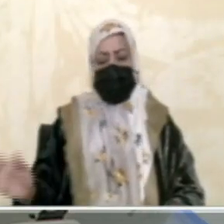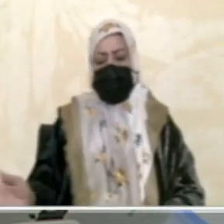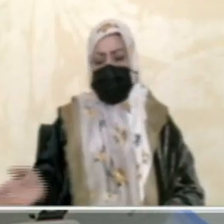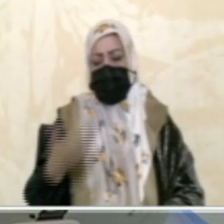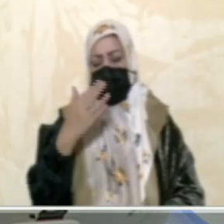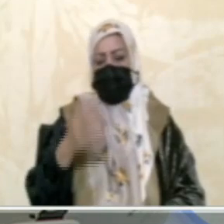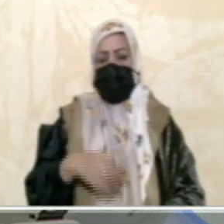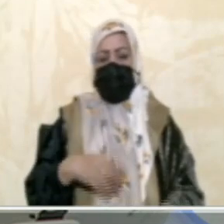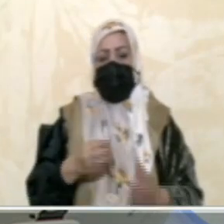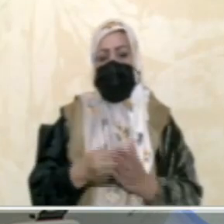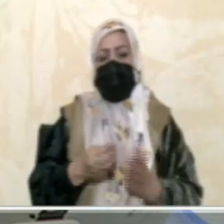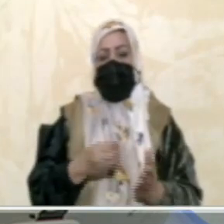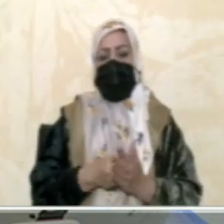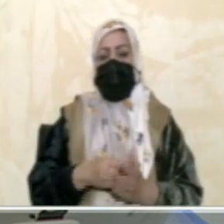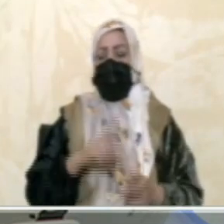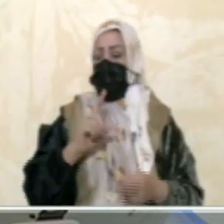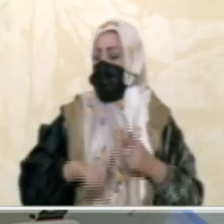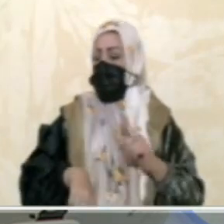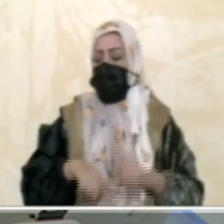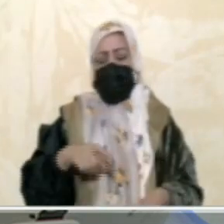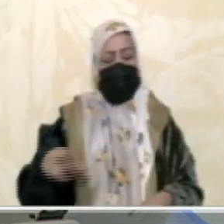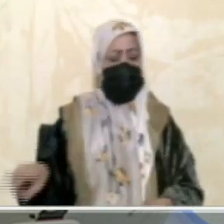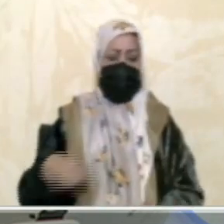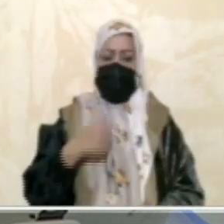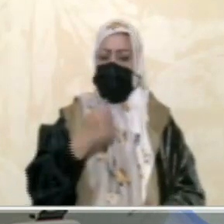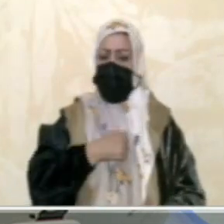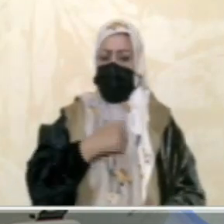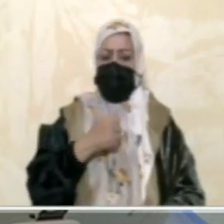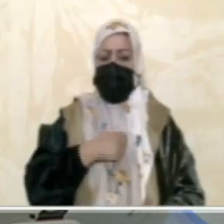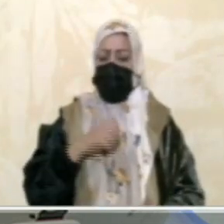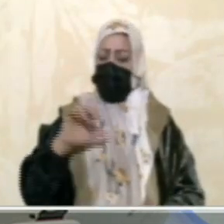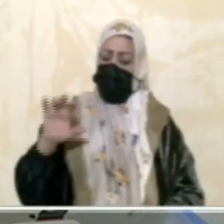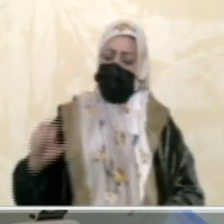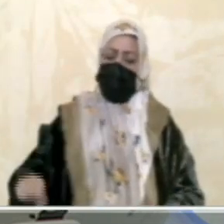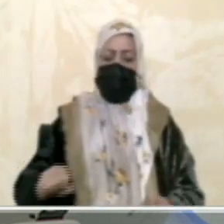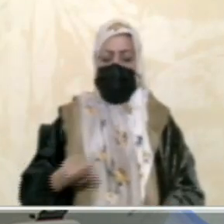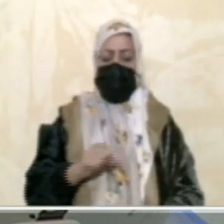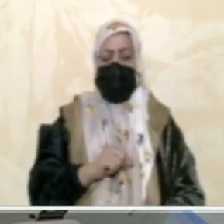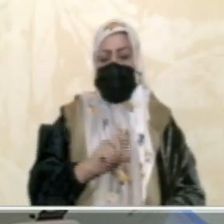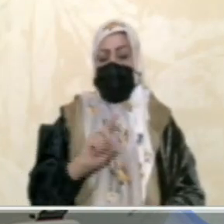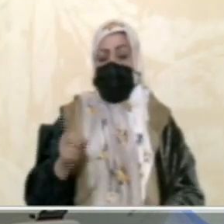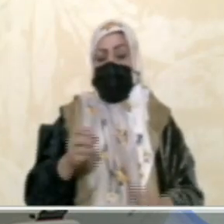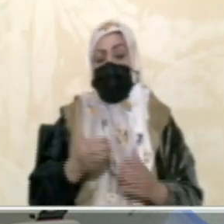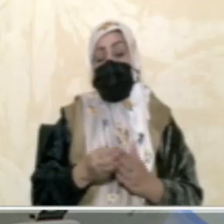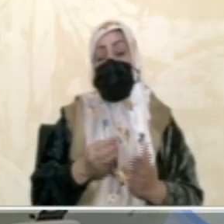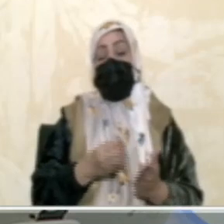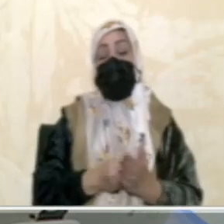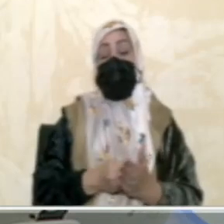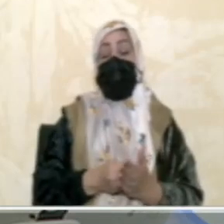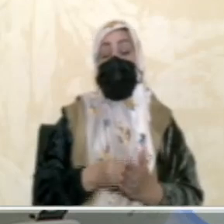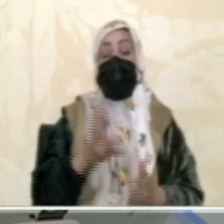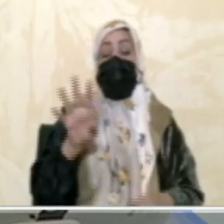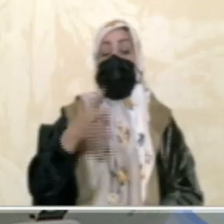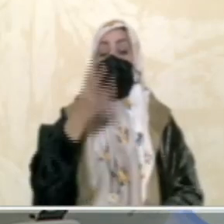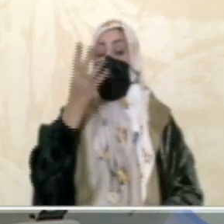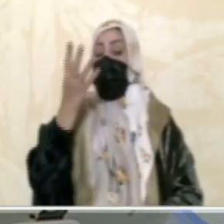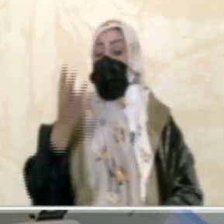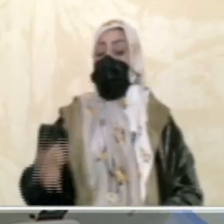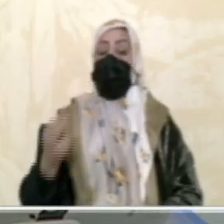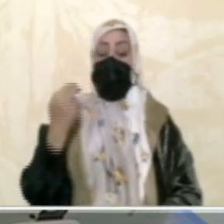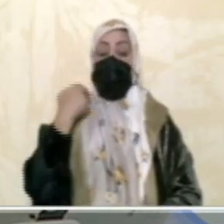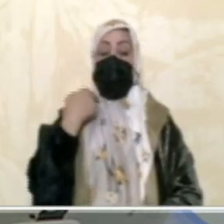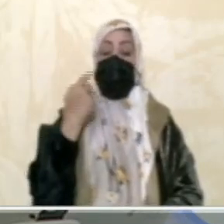ويقول له انا اولى به منك هذا لا يجوز ونص العلماء على منعه لماذا لان